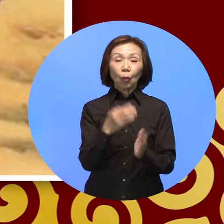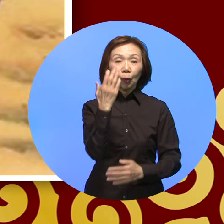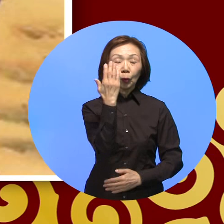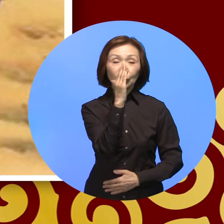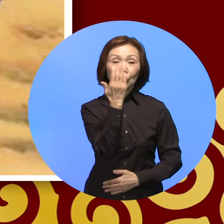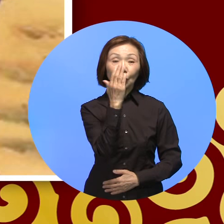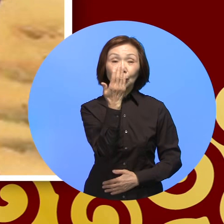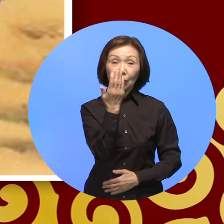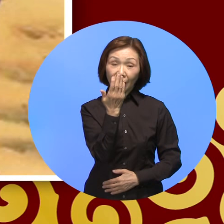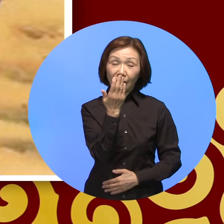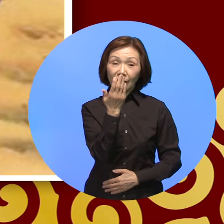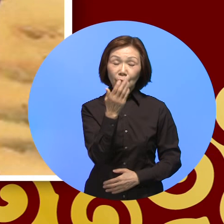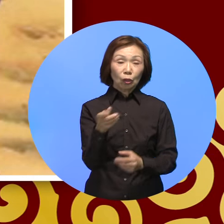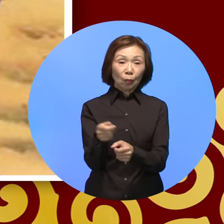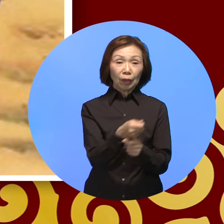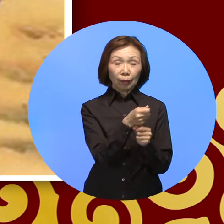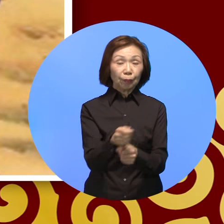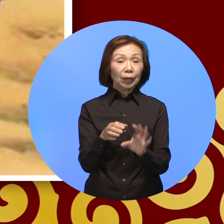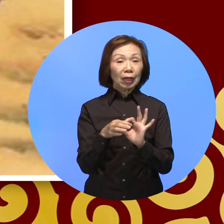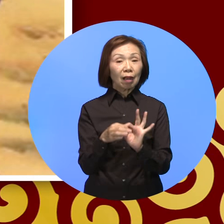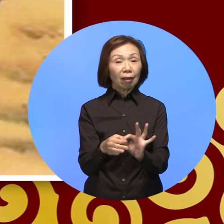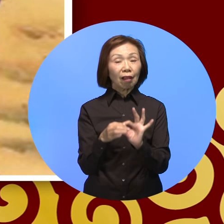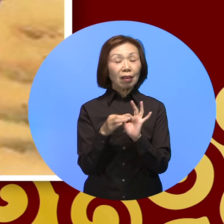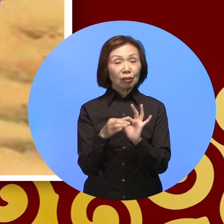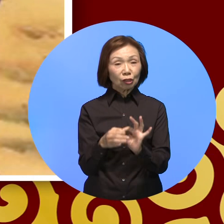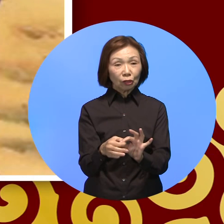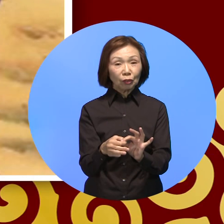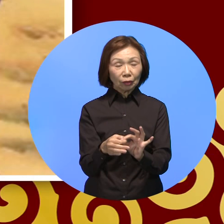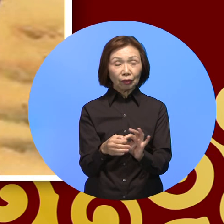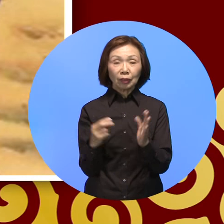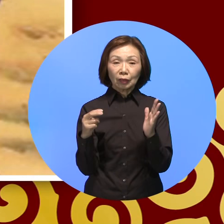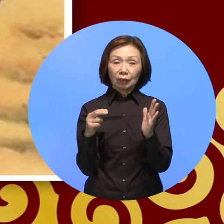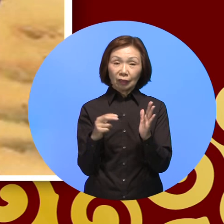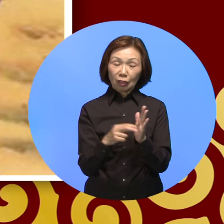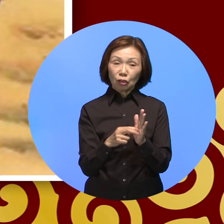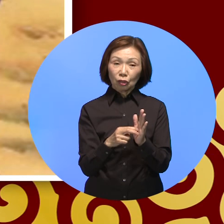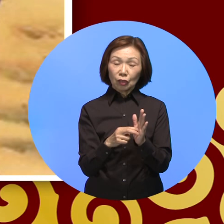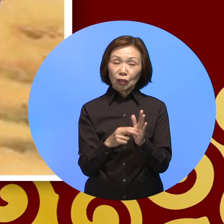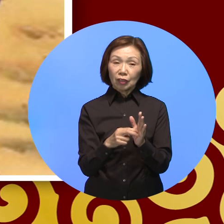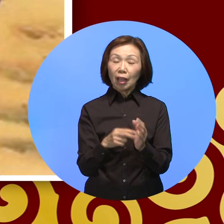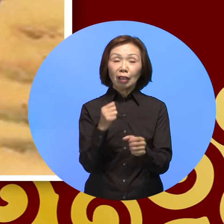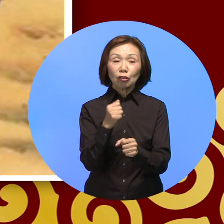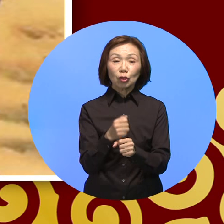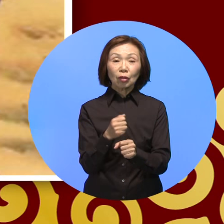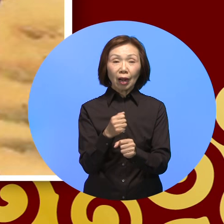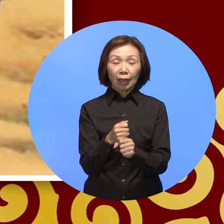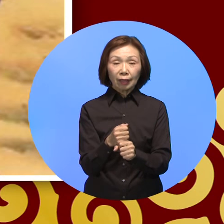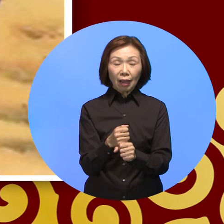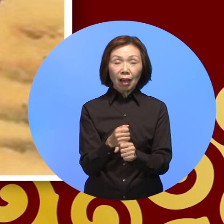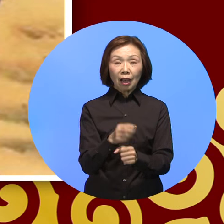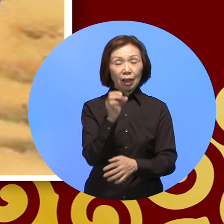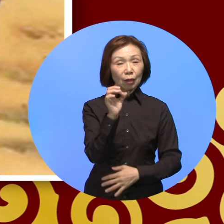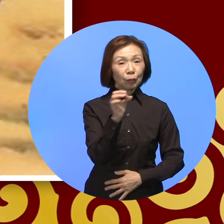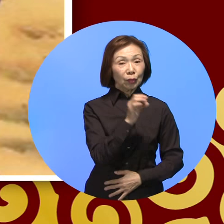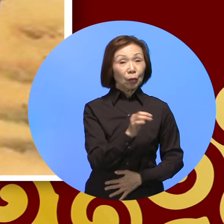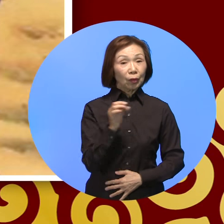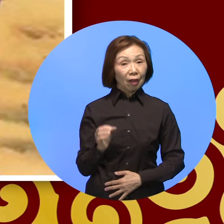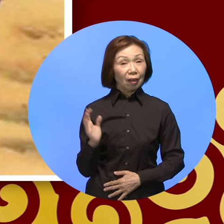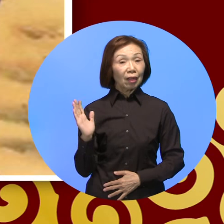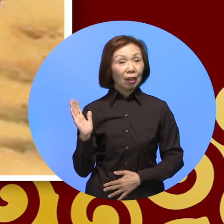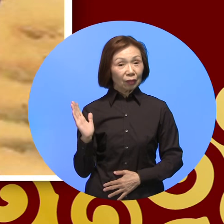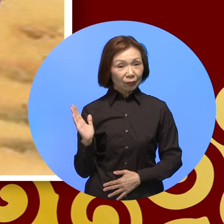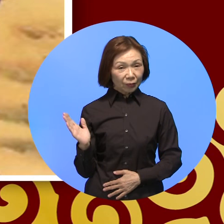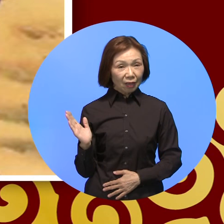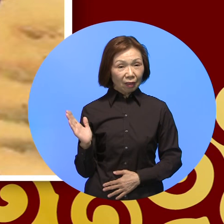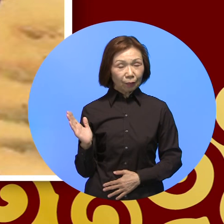妻子に関連するような鉄鏃ですね敵機の類など